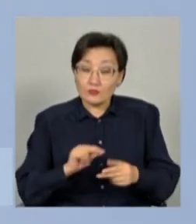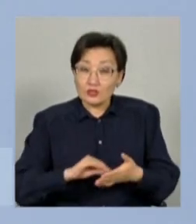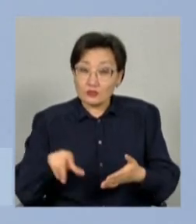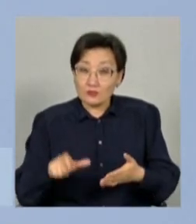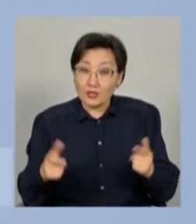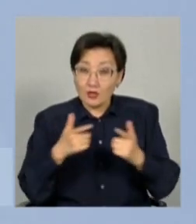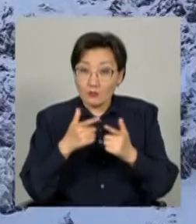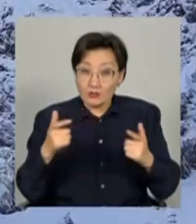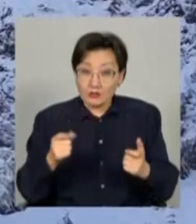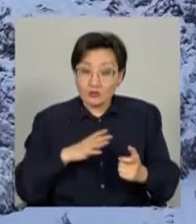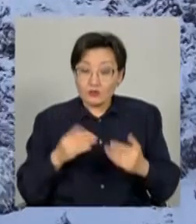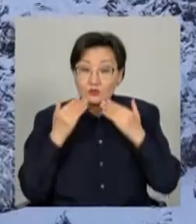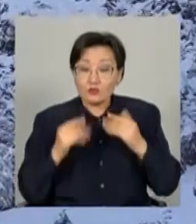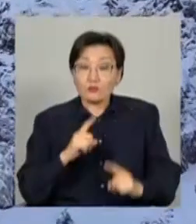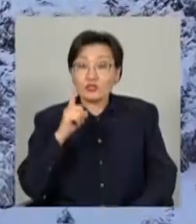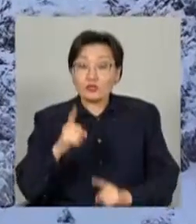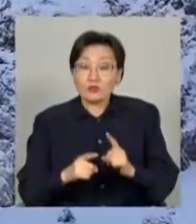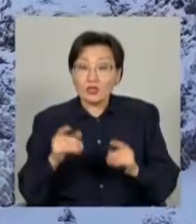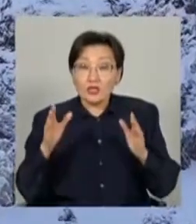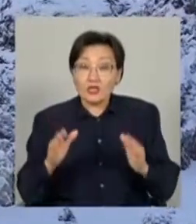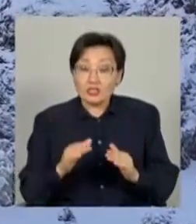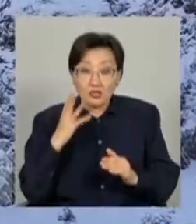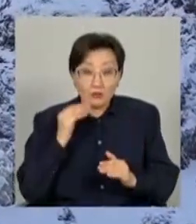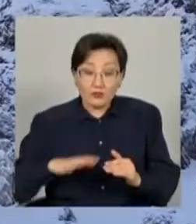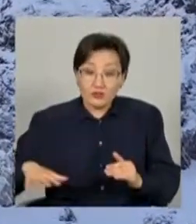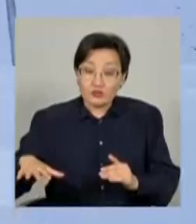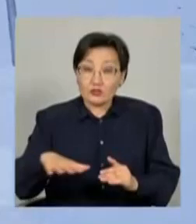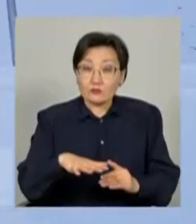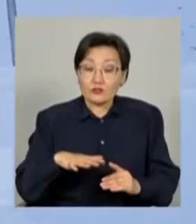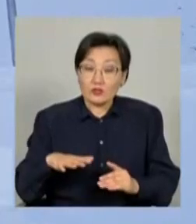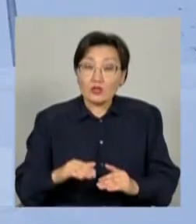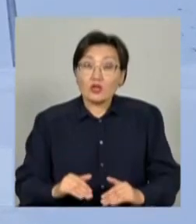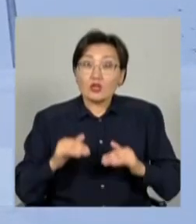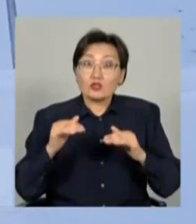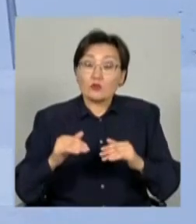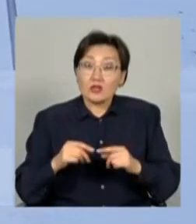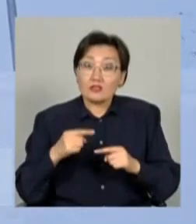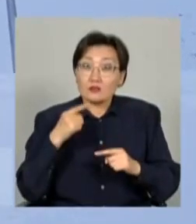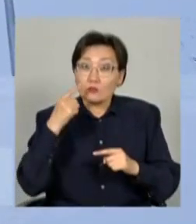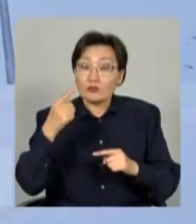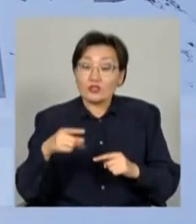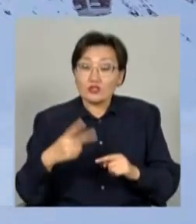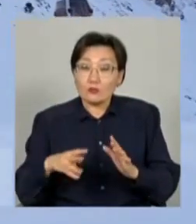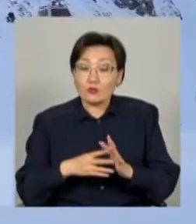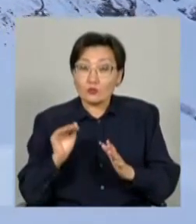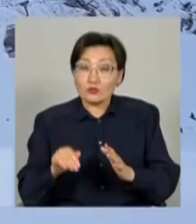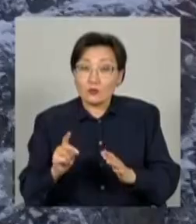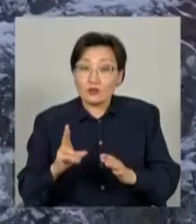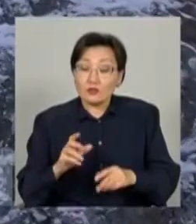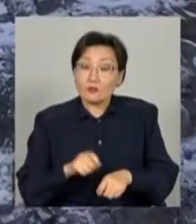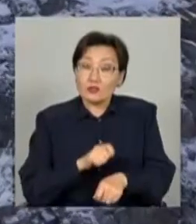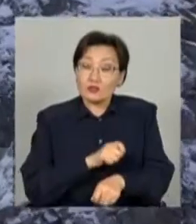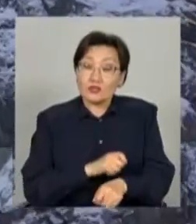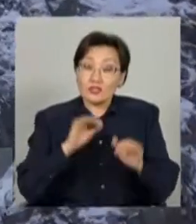баспасөз қызметі хабарлады. Соңғы бір тәулікте кіші Алматы мен Шымбұлақ таулы курортының жоғары беткейінен 29 мың текше метрден